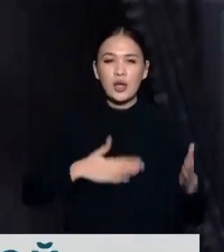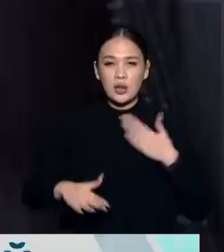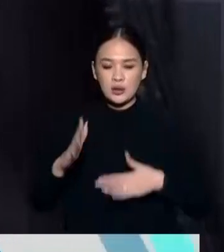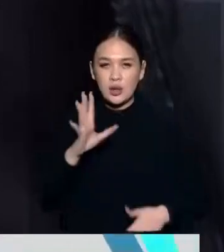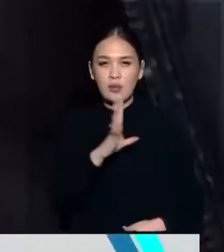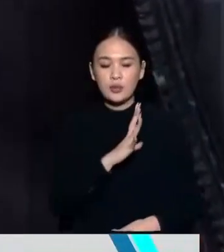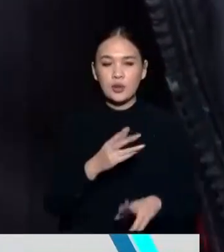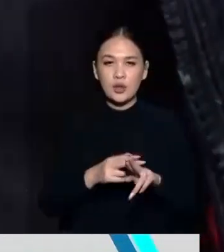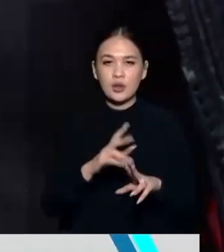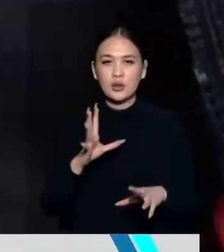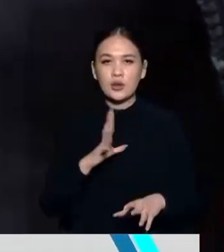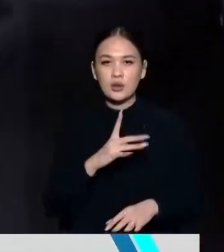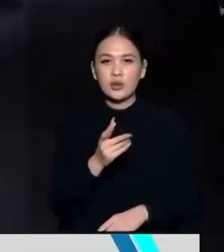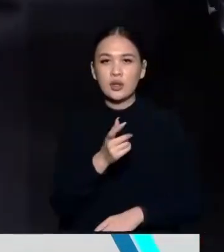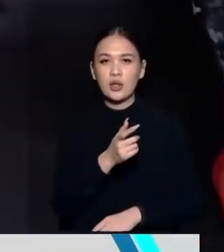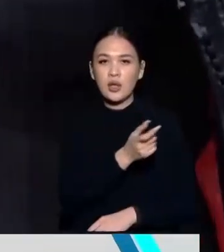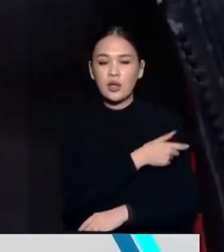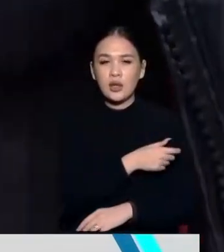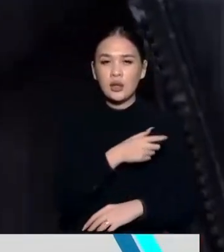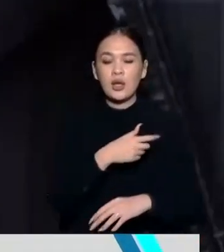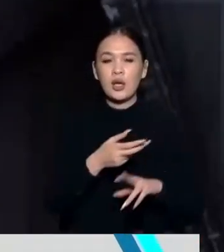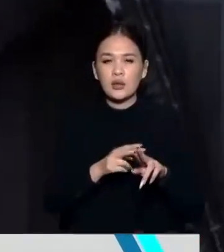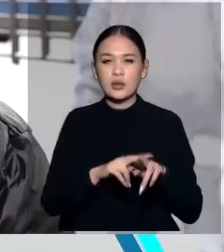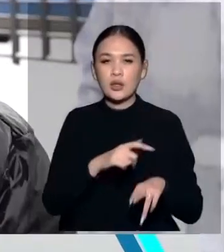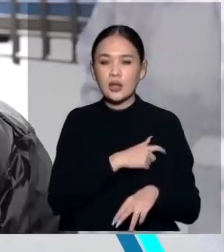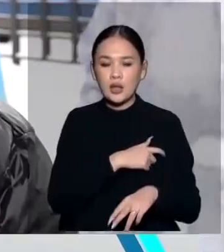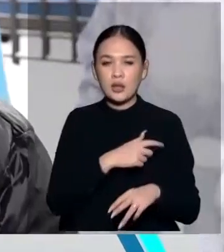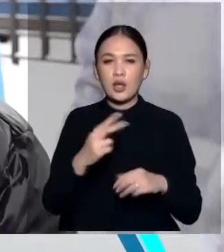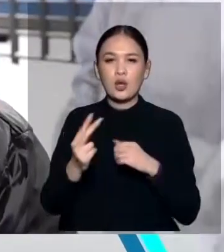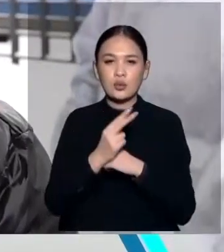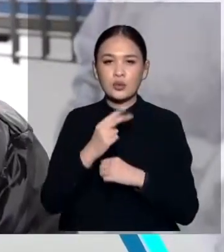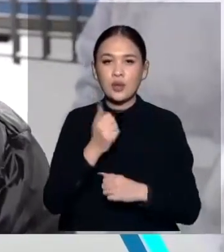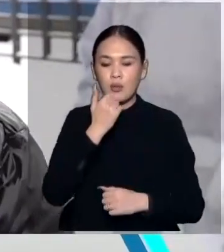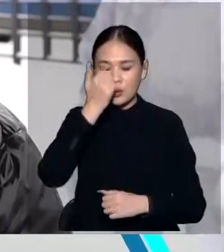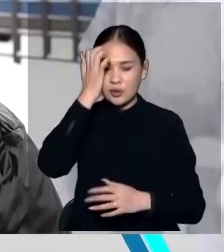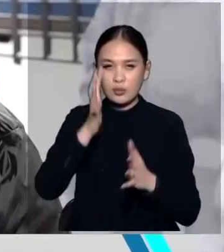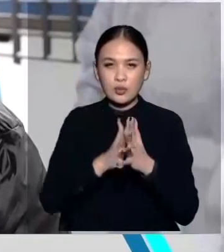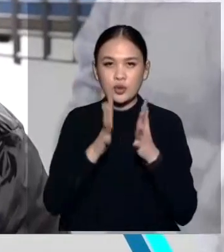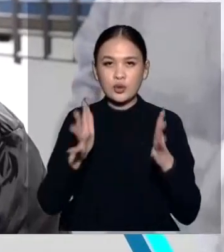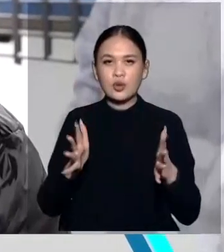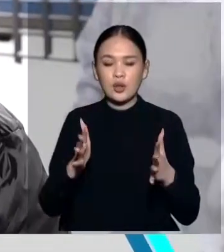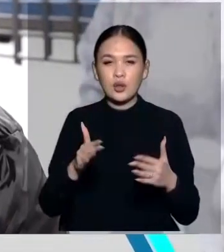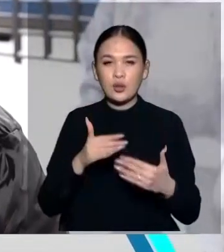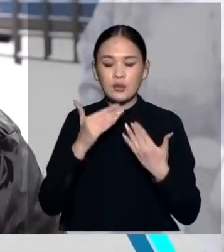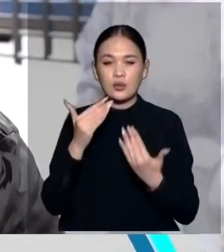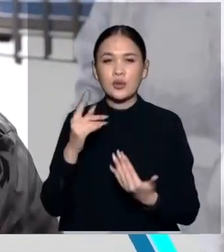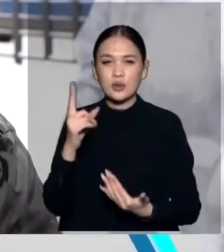радовались. Тренер у меня очень хороший человек, Сергей Фигуритович. Я очень благодарна вам за